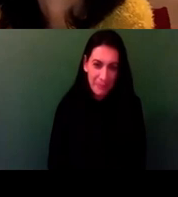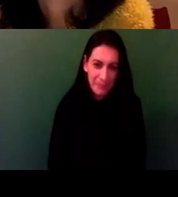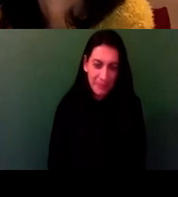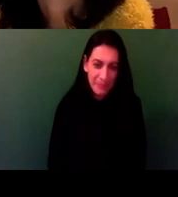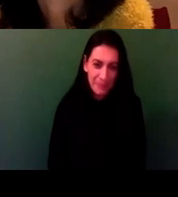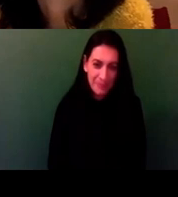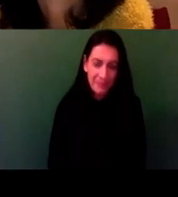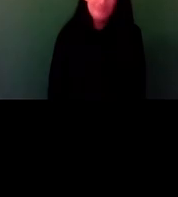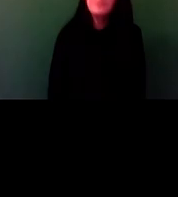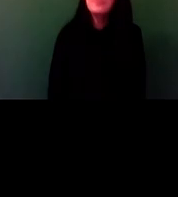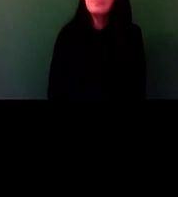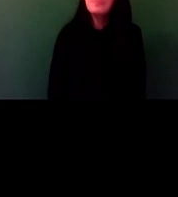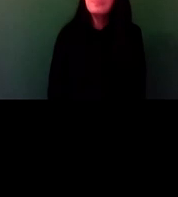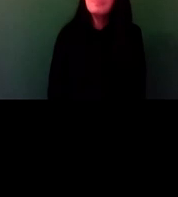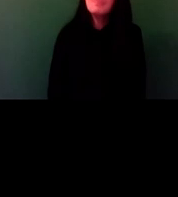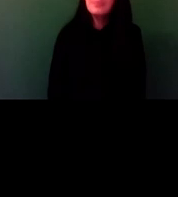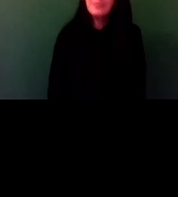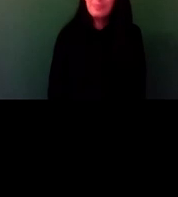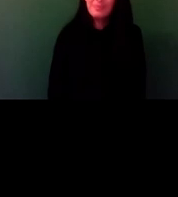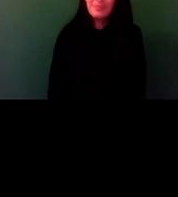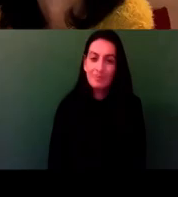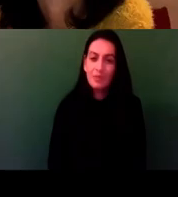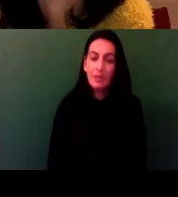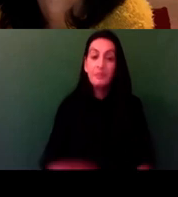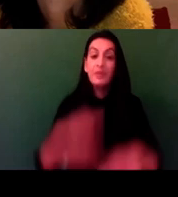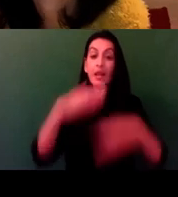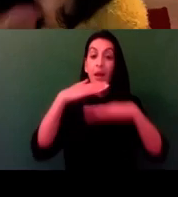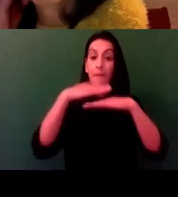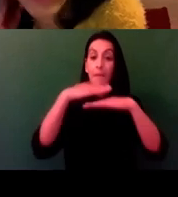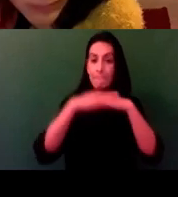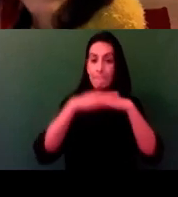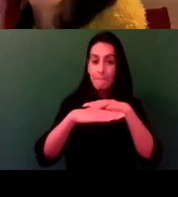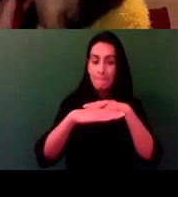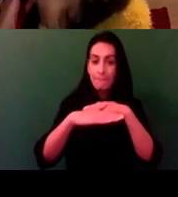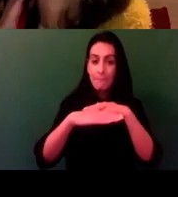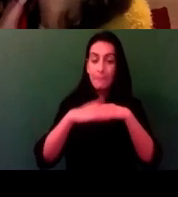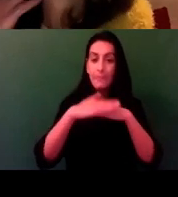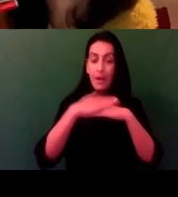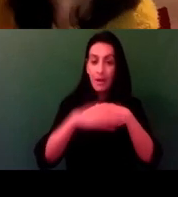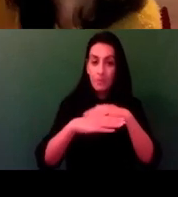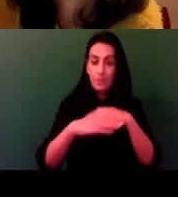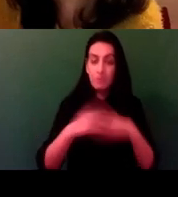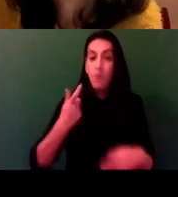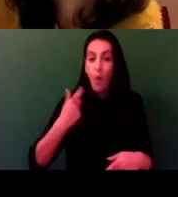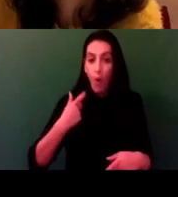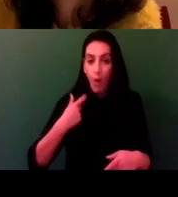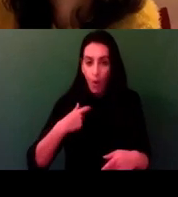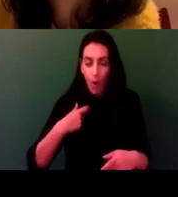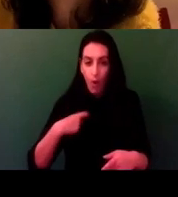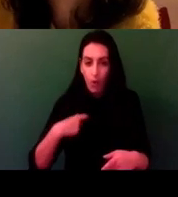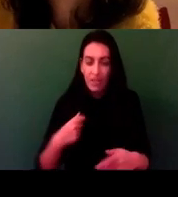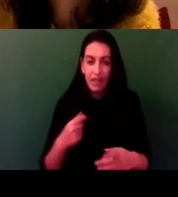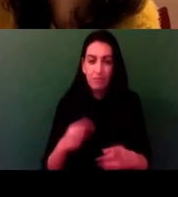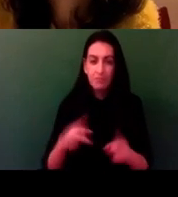güzel bir şey söyledi. Kamu özel teşebbüsünün katılımı programlamasının ne kadar hatalı